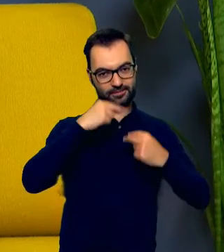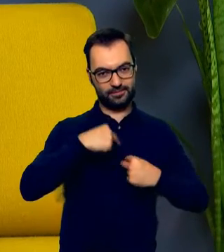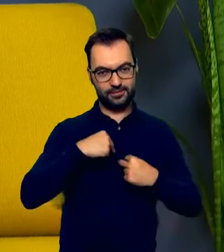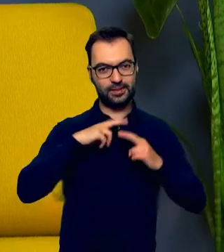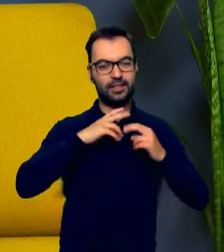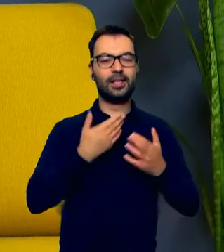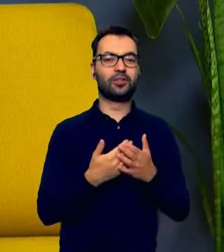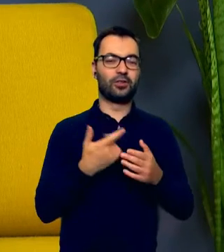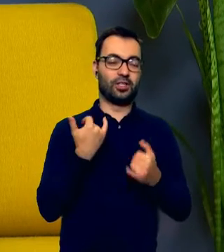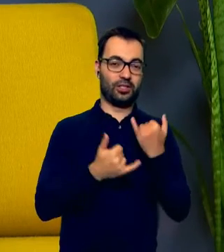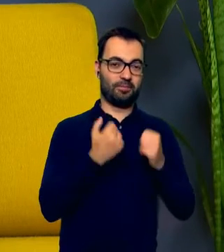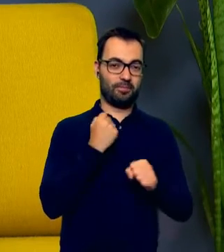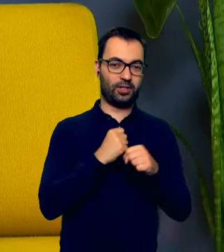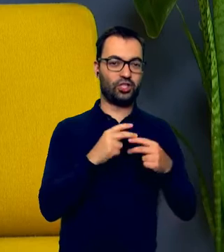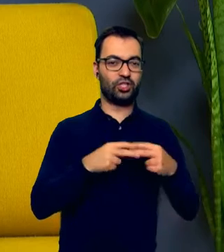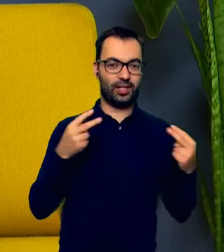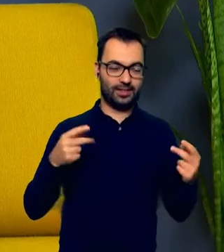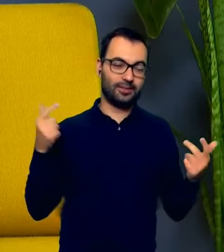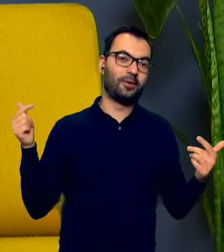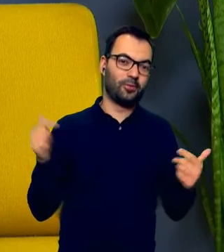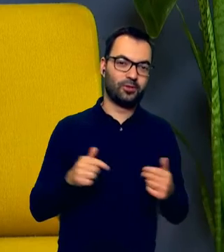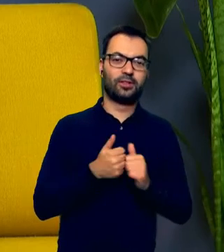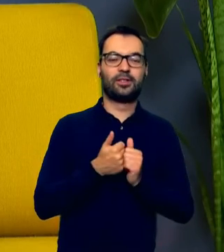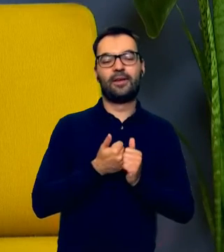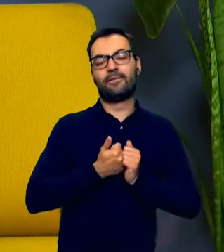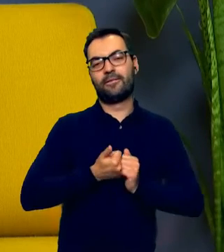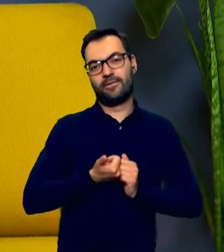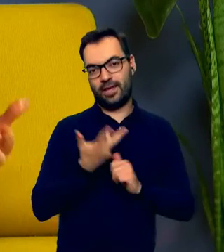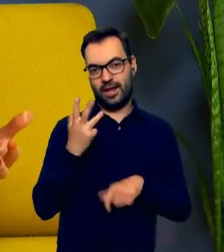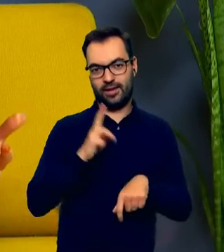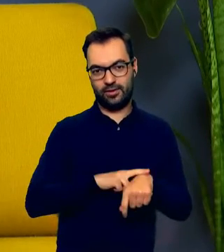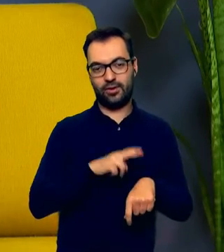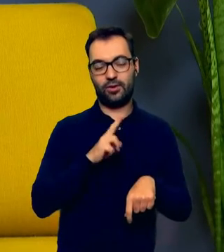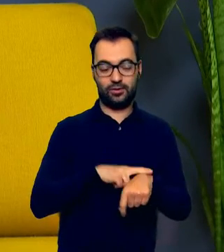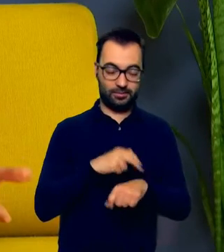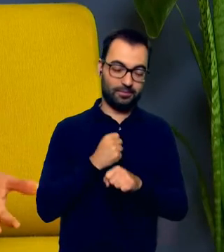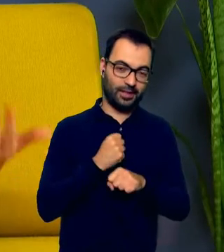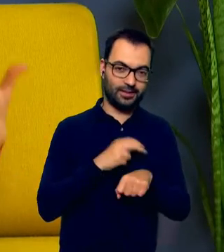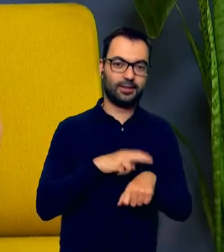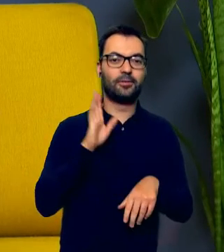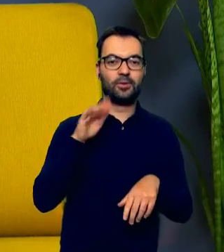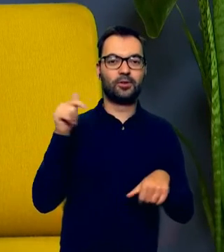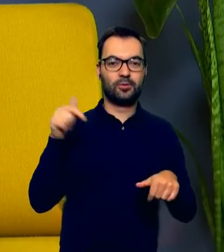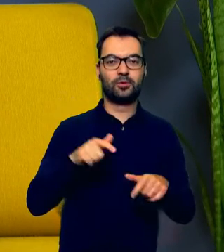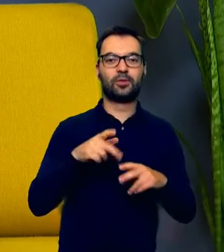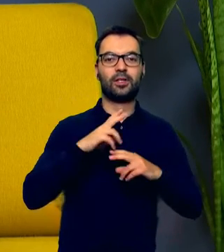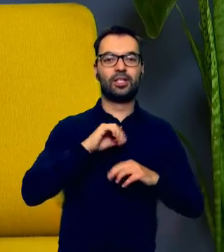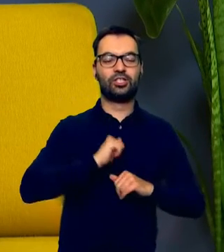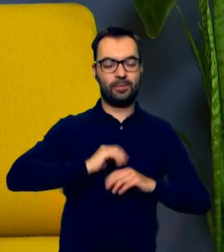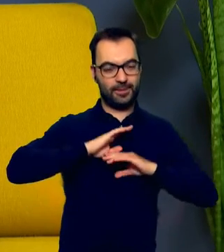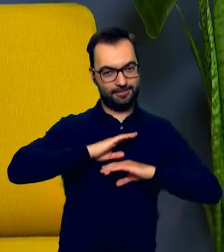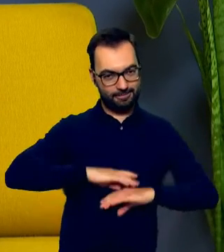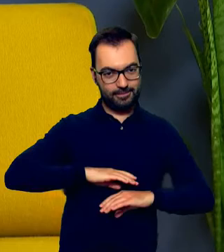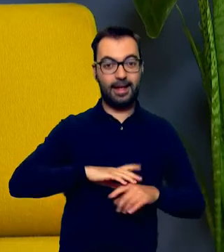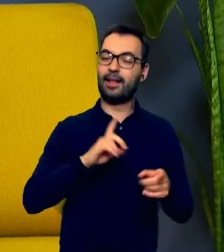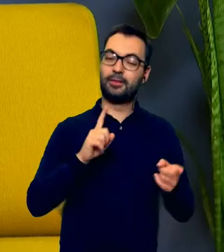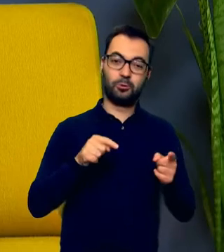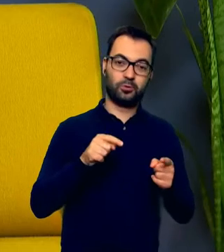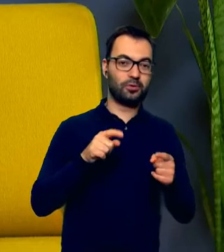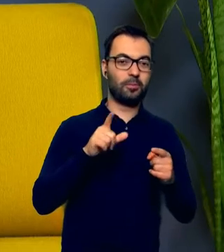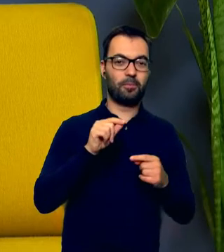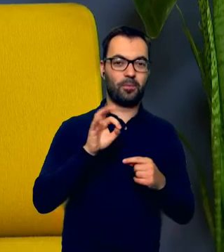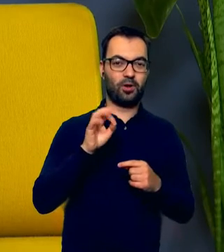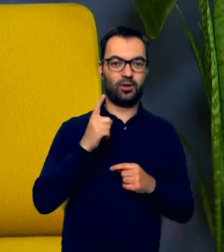reportera powoduje, że człowiek musi spędzić wiele godzin i to jest jego praca, a potem musi ukryć swoje ego. Tymczasem